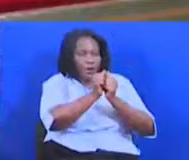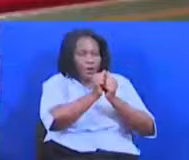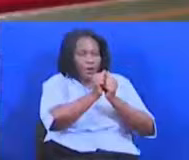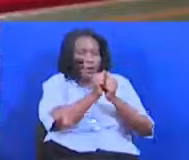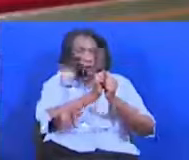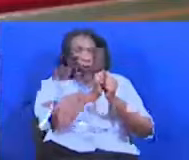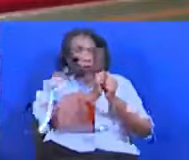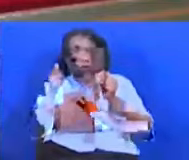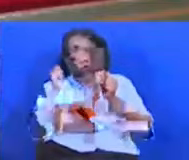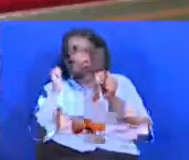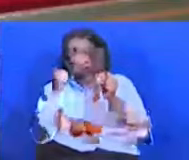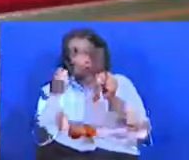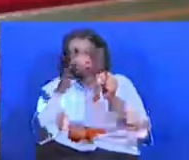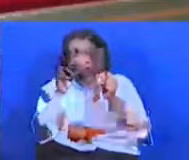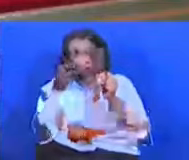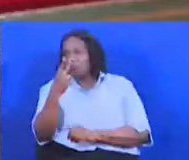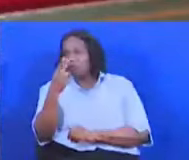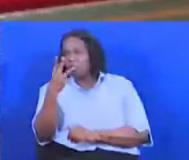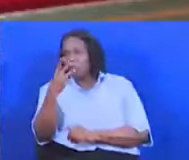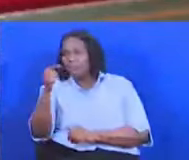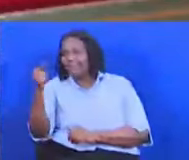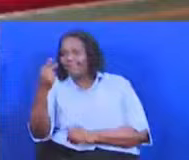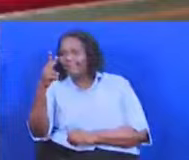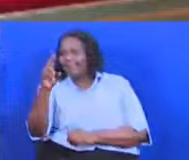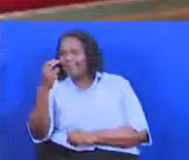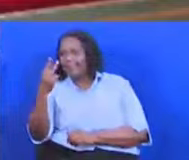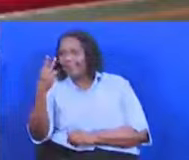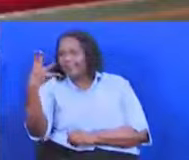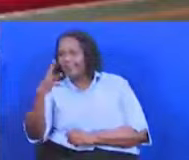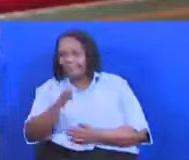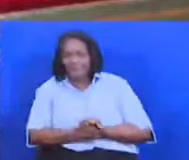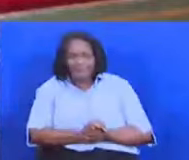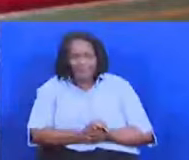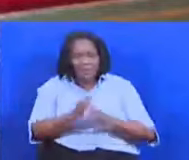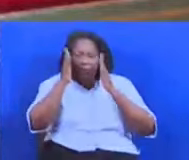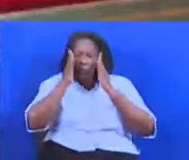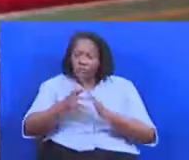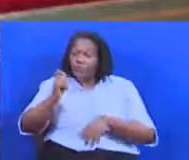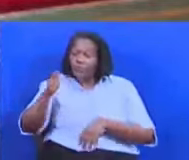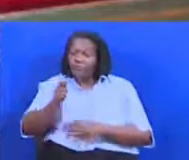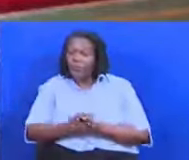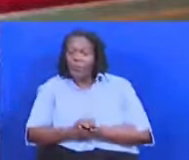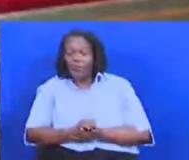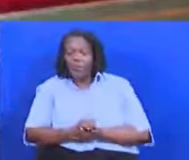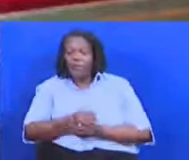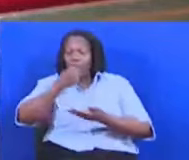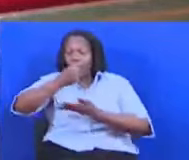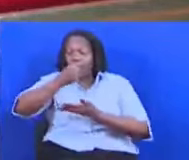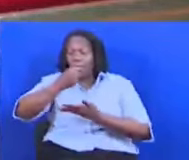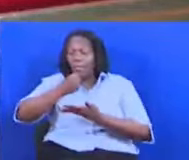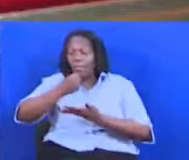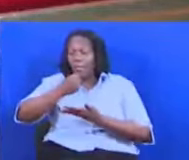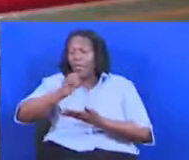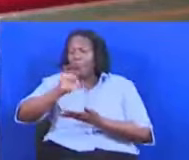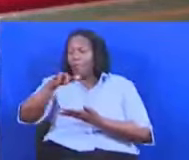shilingi 23 2024. Mheshimiwa Spika, Katika bajeti ya